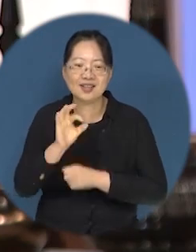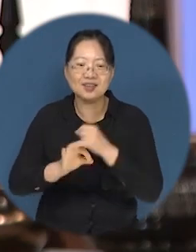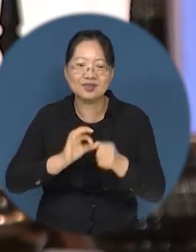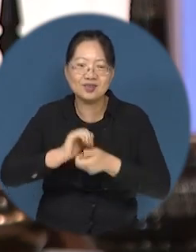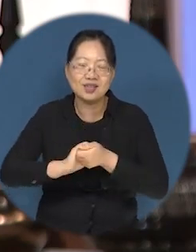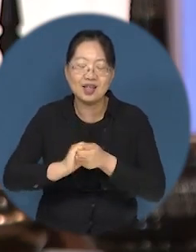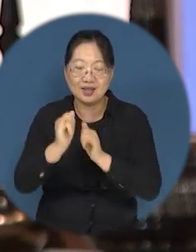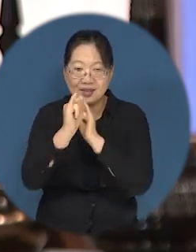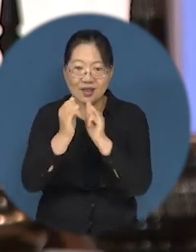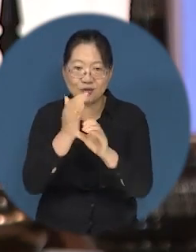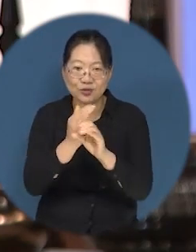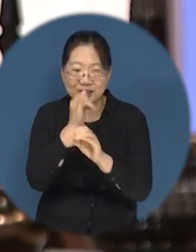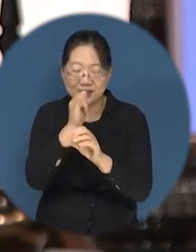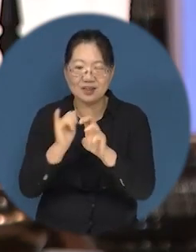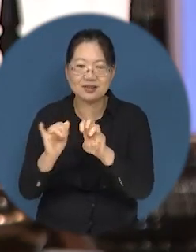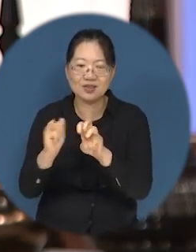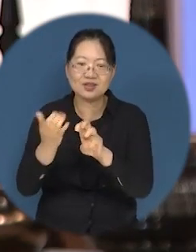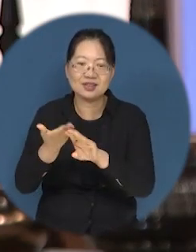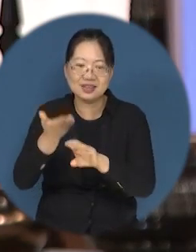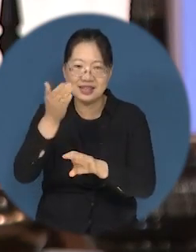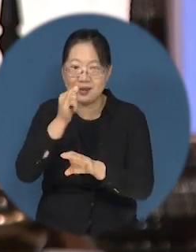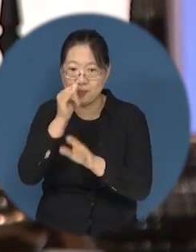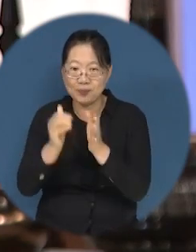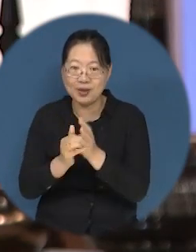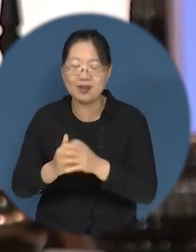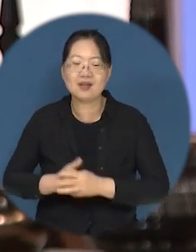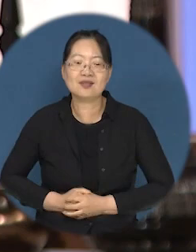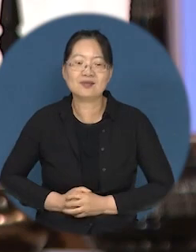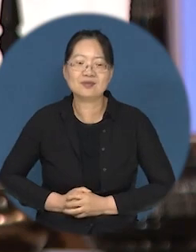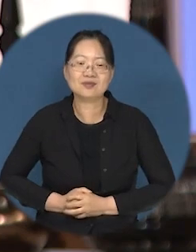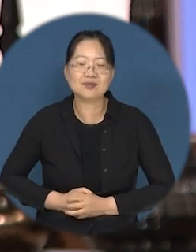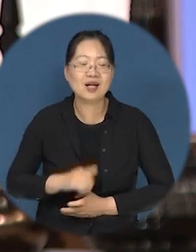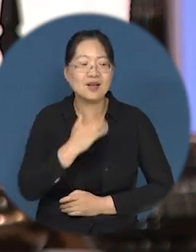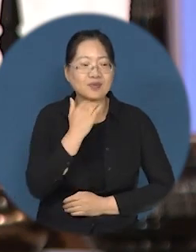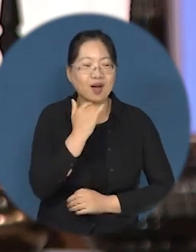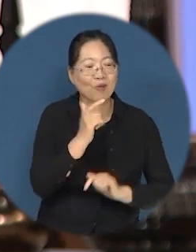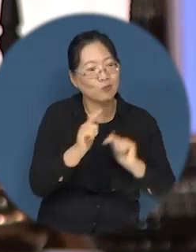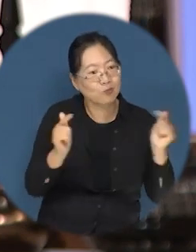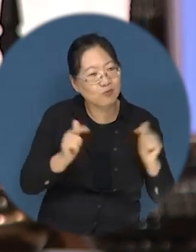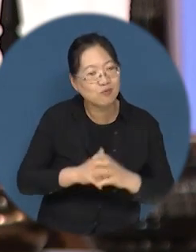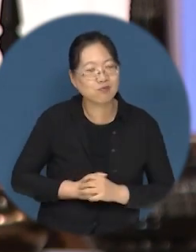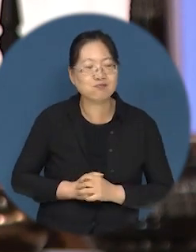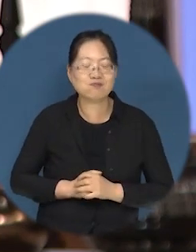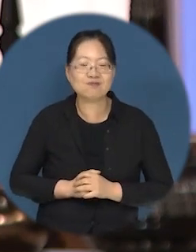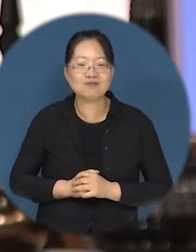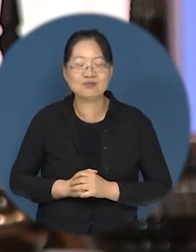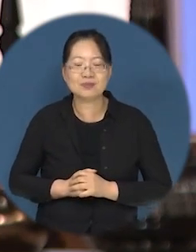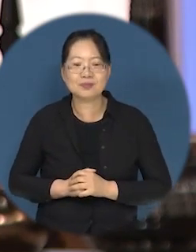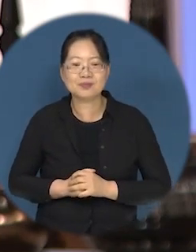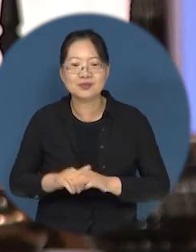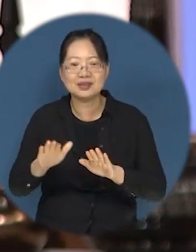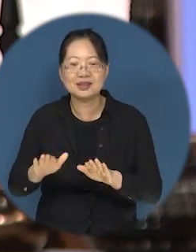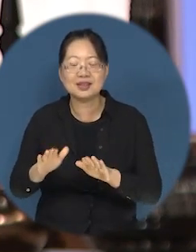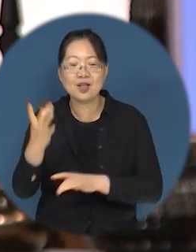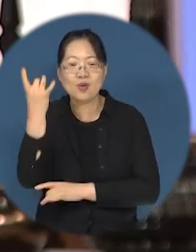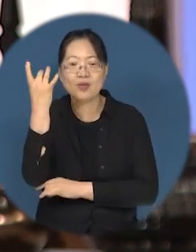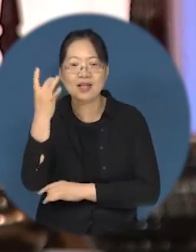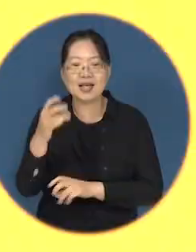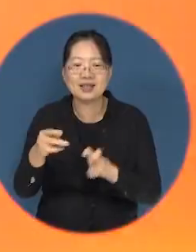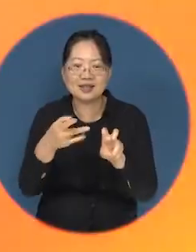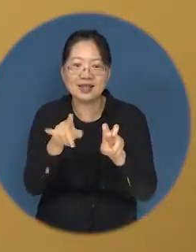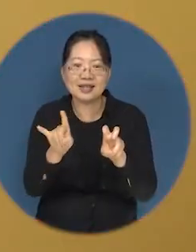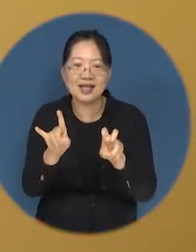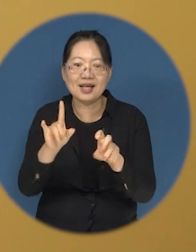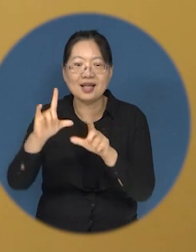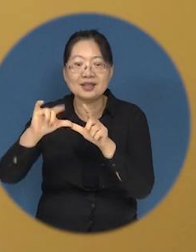근속상이 계속 나가고 예. 있는데 지금 30명 넘게 나갔습니다. 예. 예. 많이 연령대도 있습니다. 다양합니까? 사실은 지금 원래는 20대